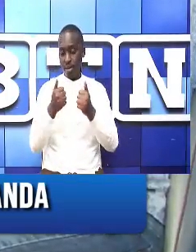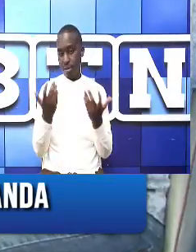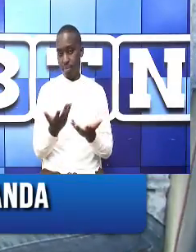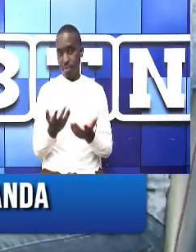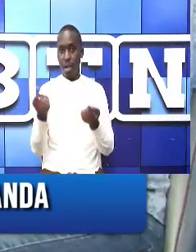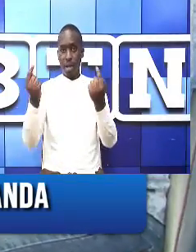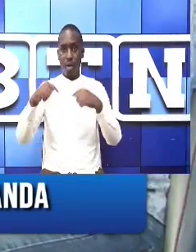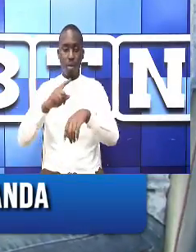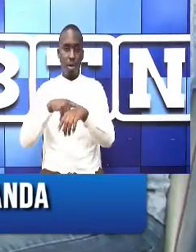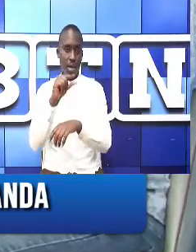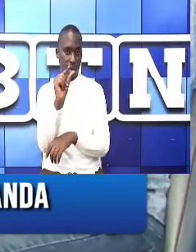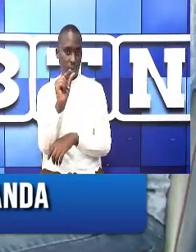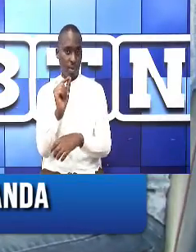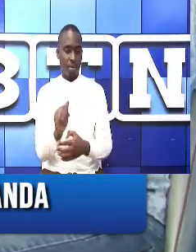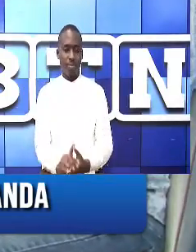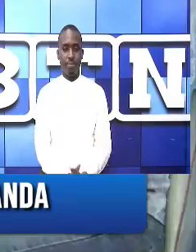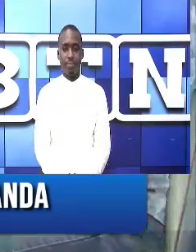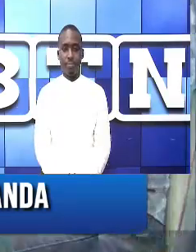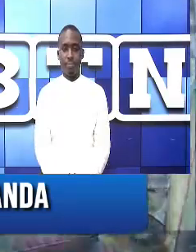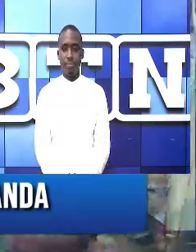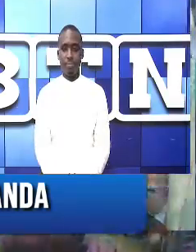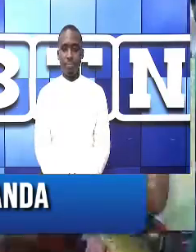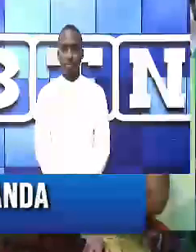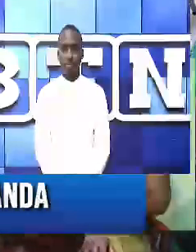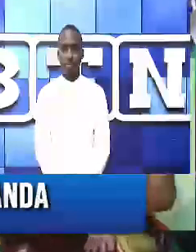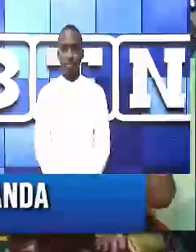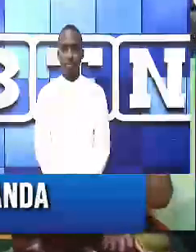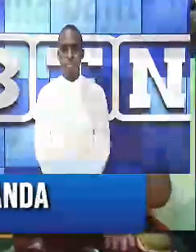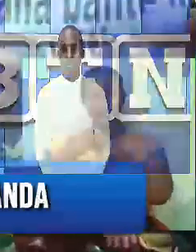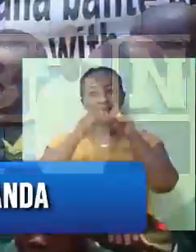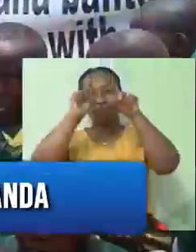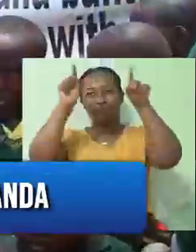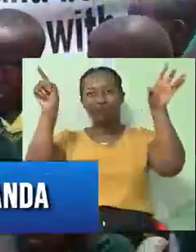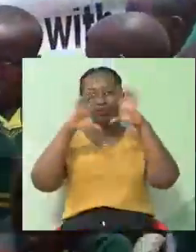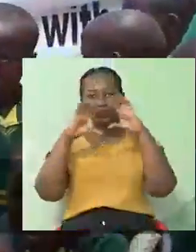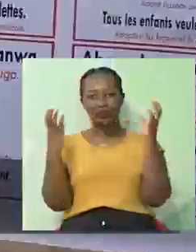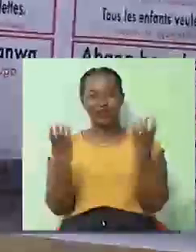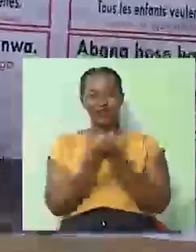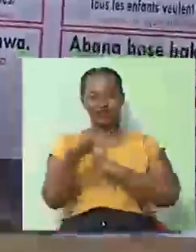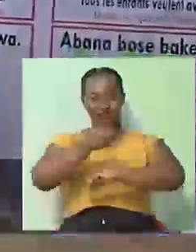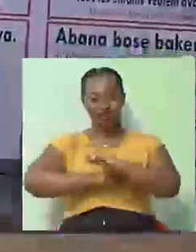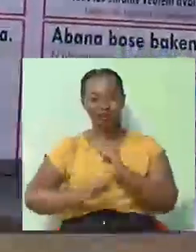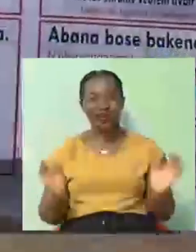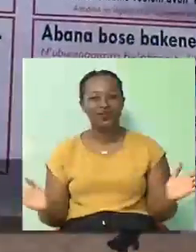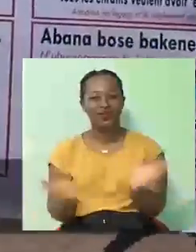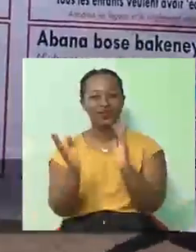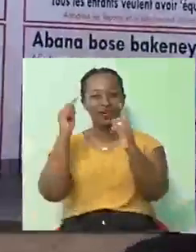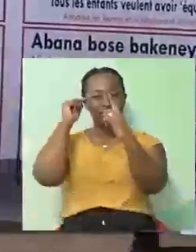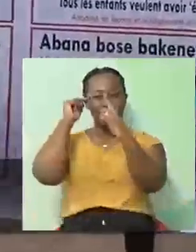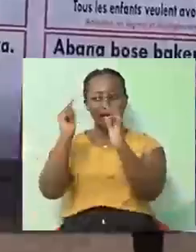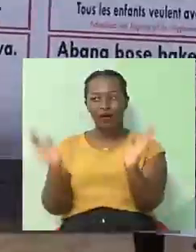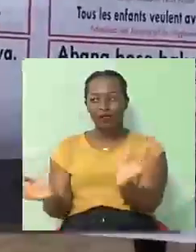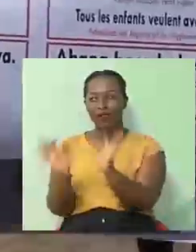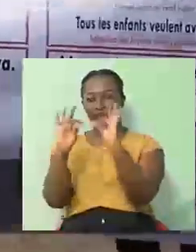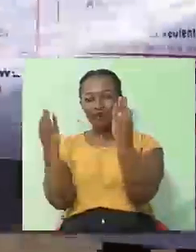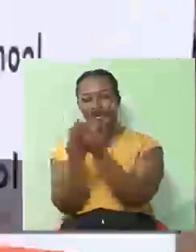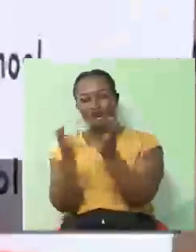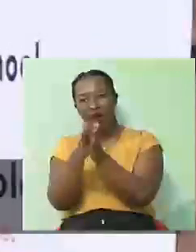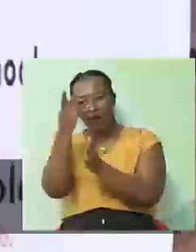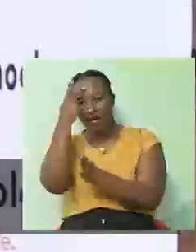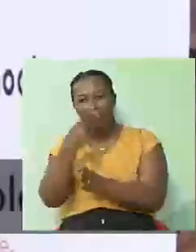n'izihe ndagaruka mu kanya gato cyane tariki ya 15 Werurwe buri mwaka hirya no hino ku isi hari igikorwa cy'ubukangurambaga bugamije